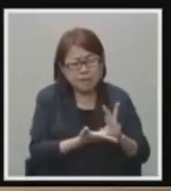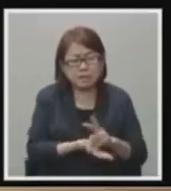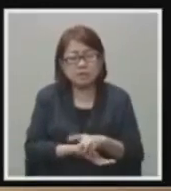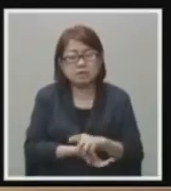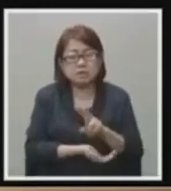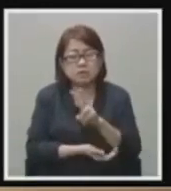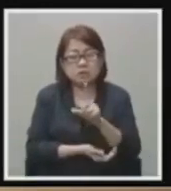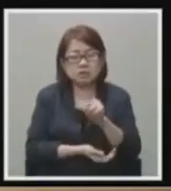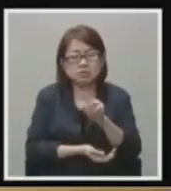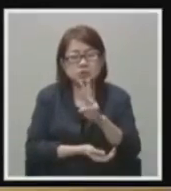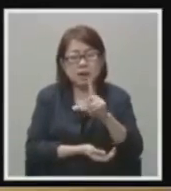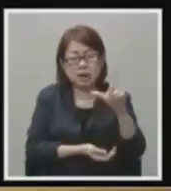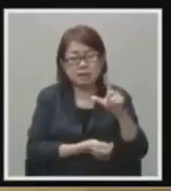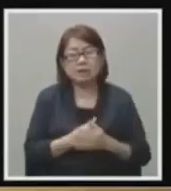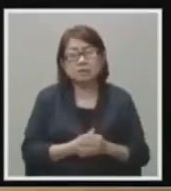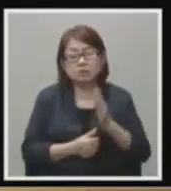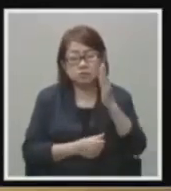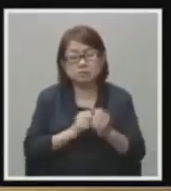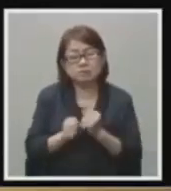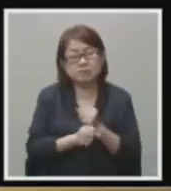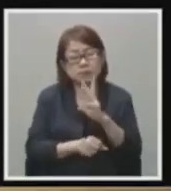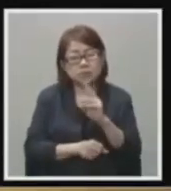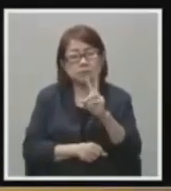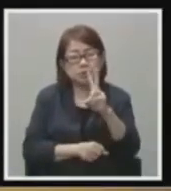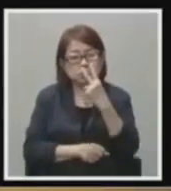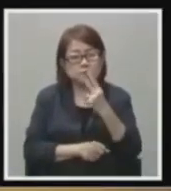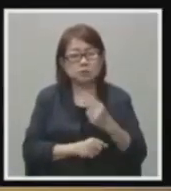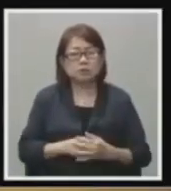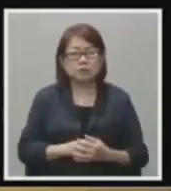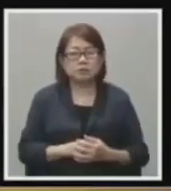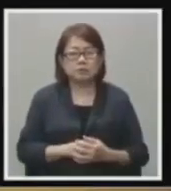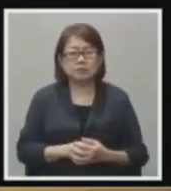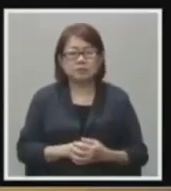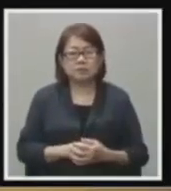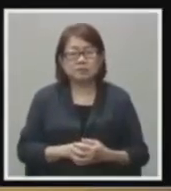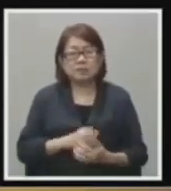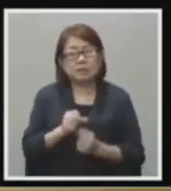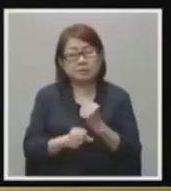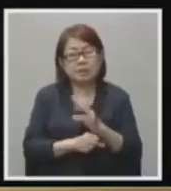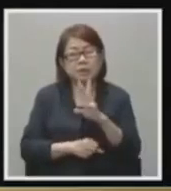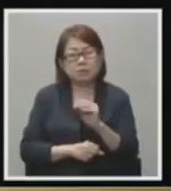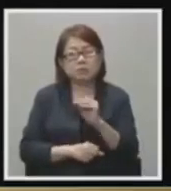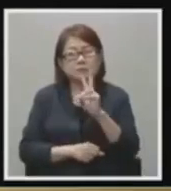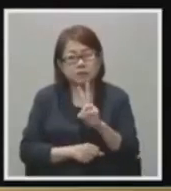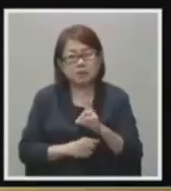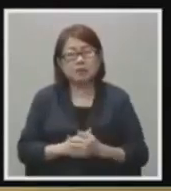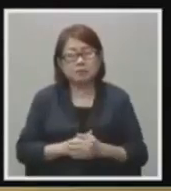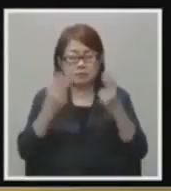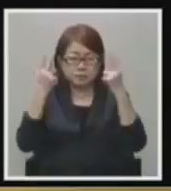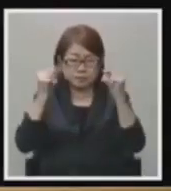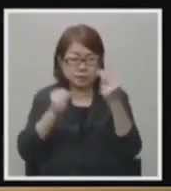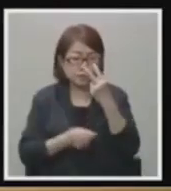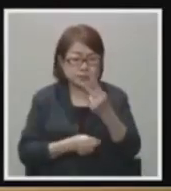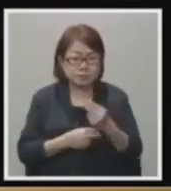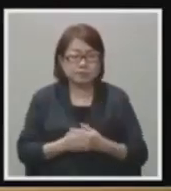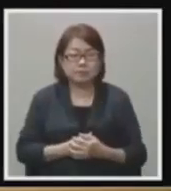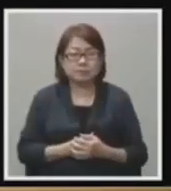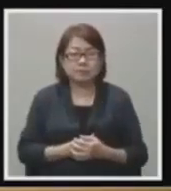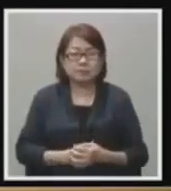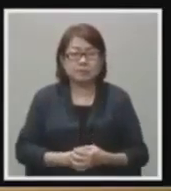62ดูนะครับภาพต่อไปครับลองมาดูปี62ปี62เนี่ยท่านนายกลองดูนะ